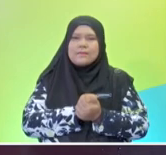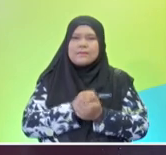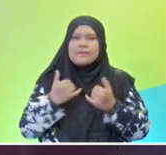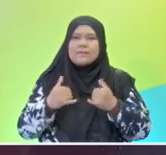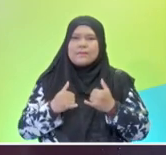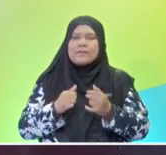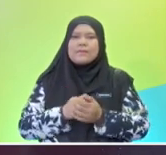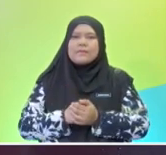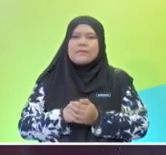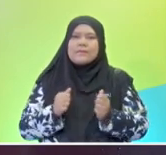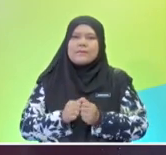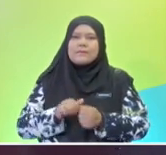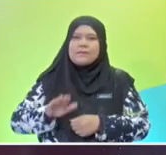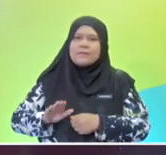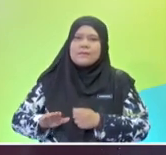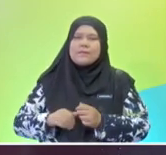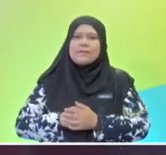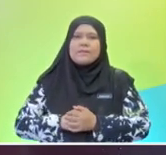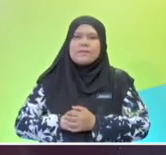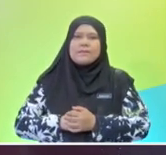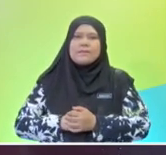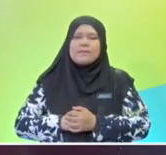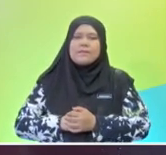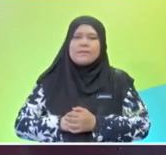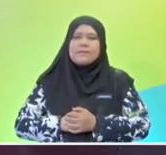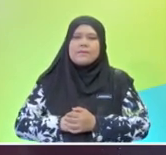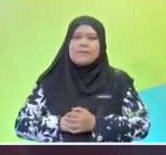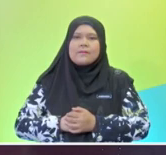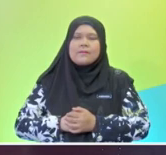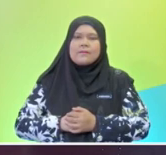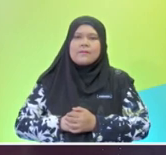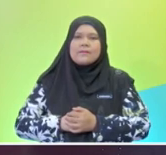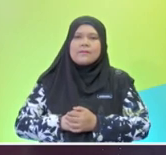bersama adik-adik, adik-beradik. Bantu tanpa